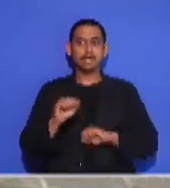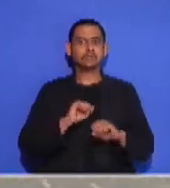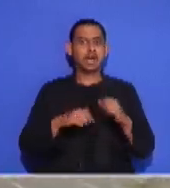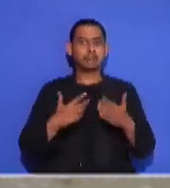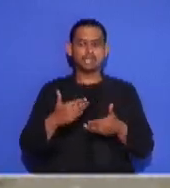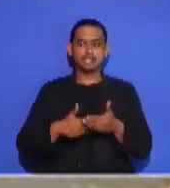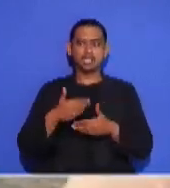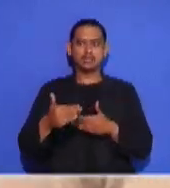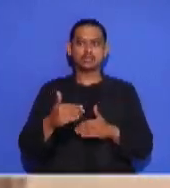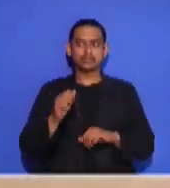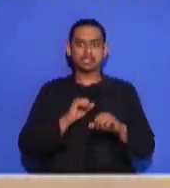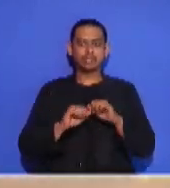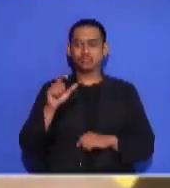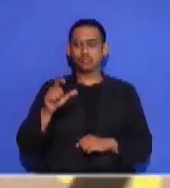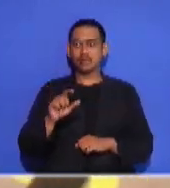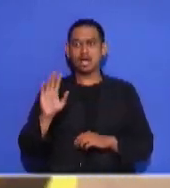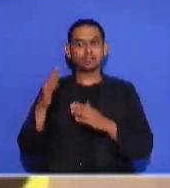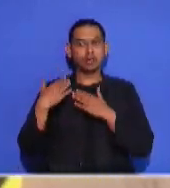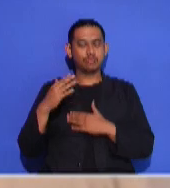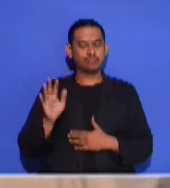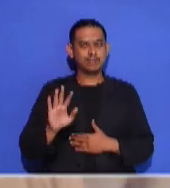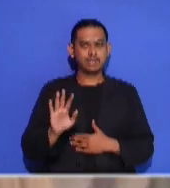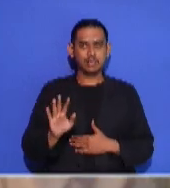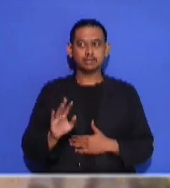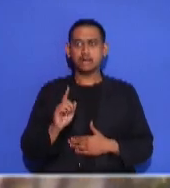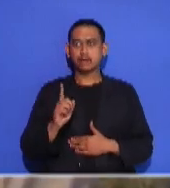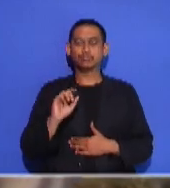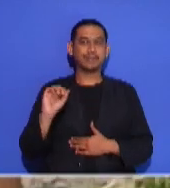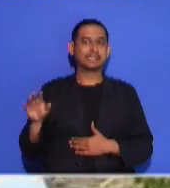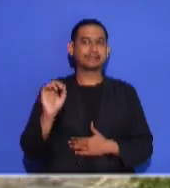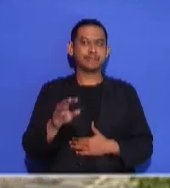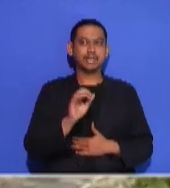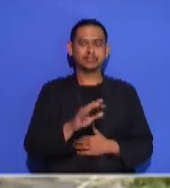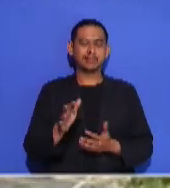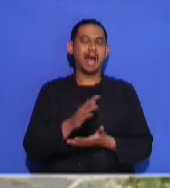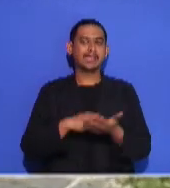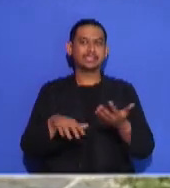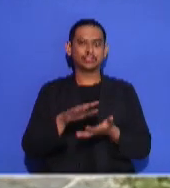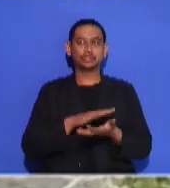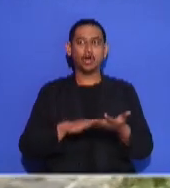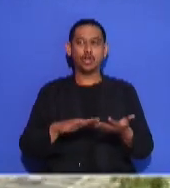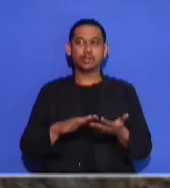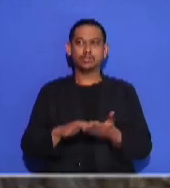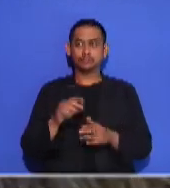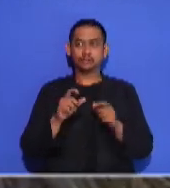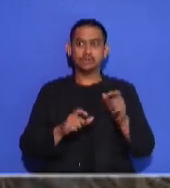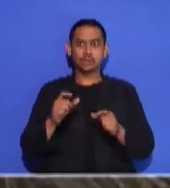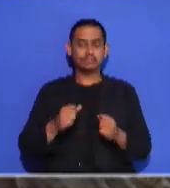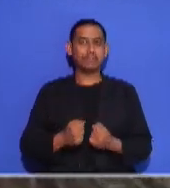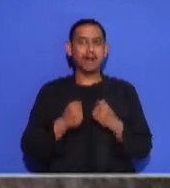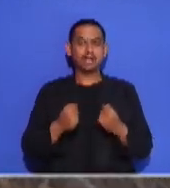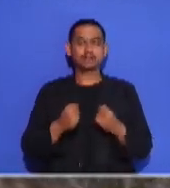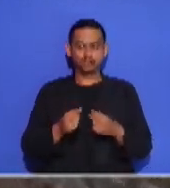sampah orang tak bertanggung jawab di wilayah dekat pemukiman secara liar dan sembarangan warga sekitar lokasi antusias turut